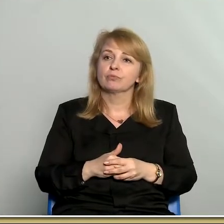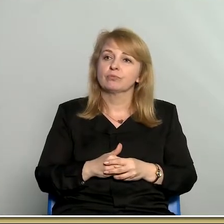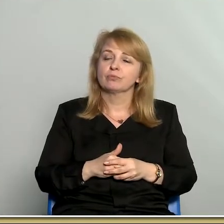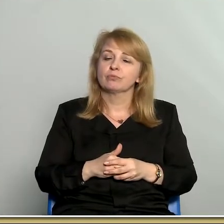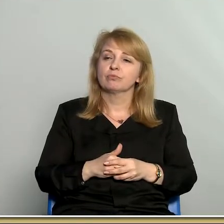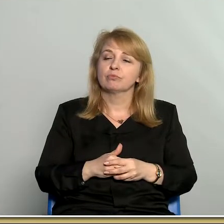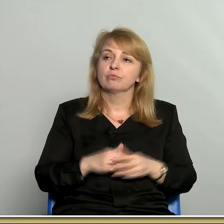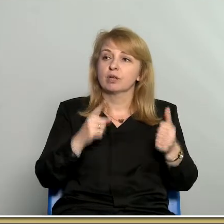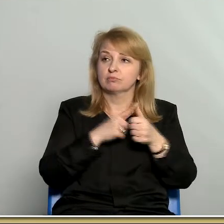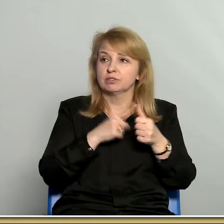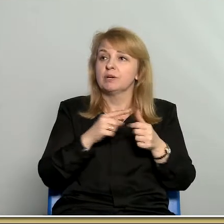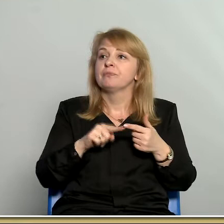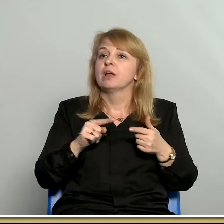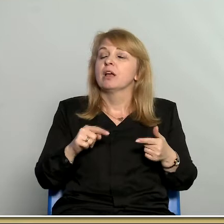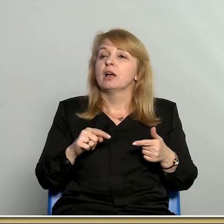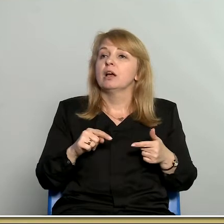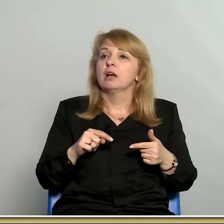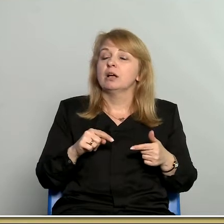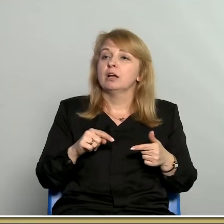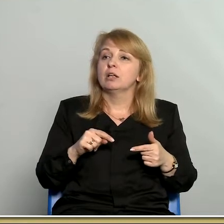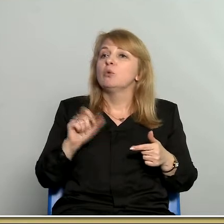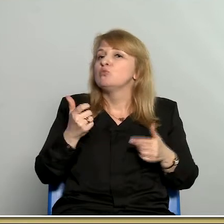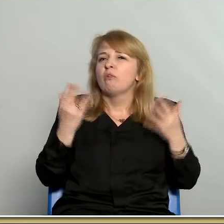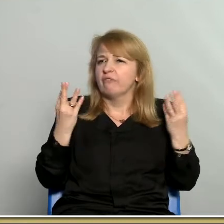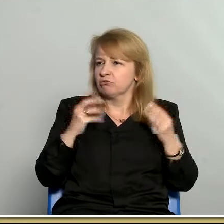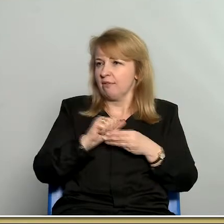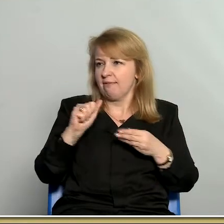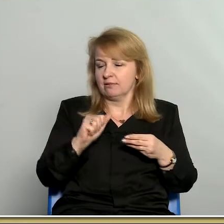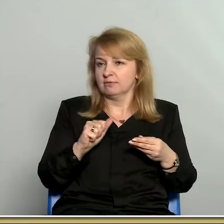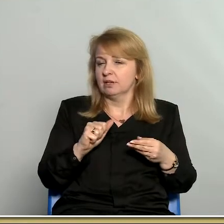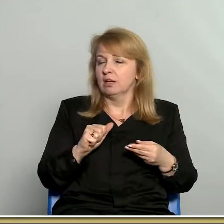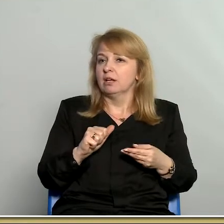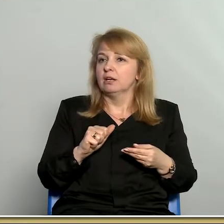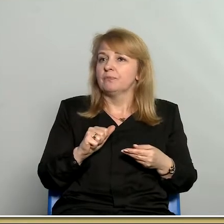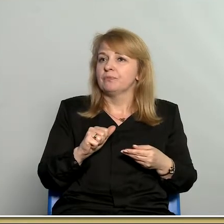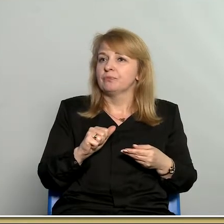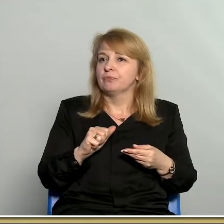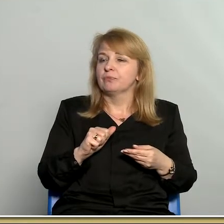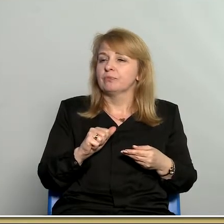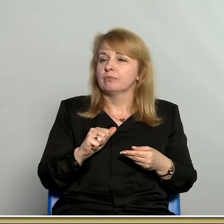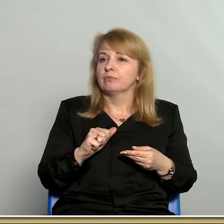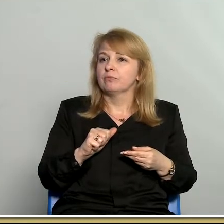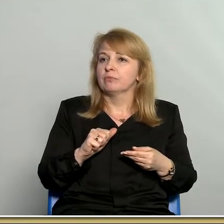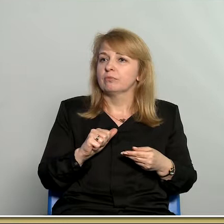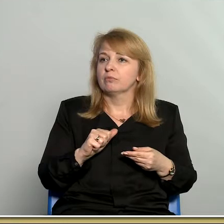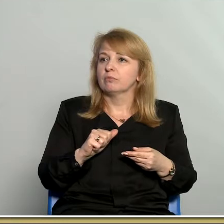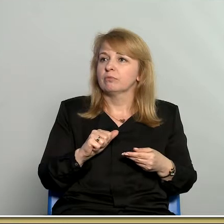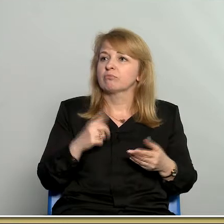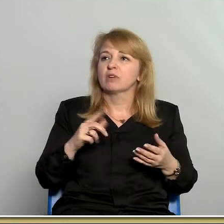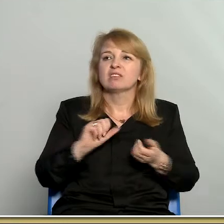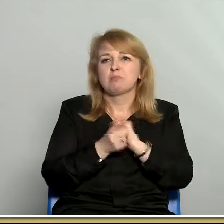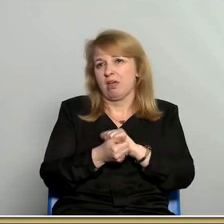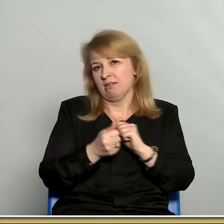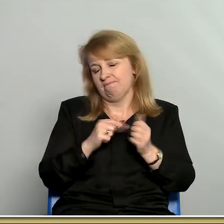Pierwsza rzecz, zaczynając od wrażania, to co jest istotne i to o czym Państwo powinniście pamiętać. To jest istotna zmiana, która jest